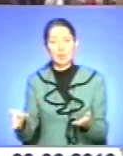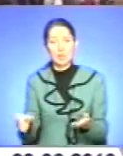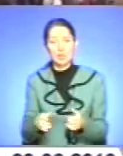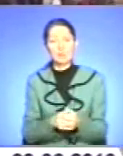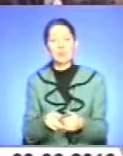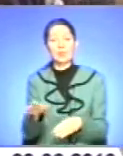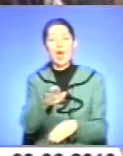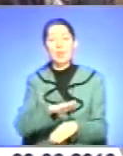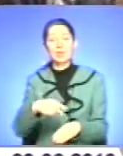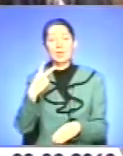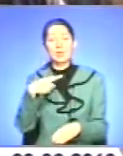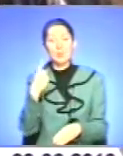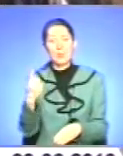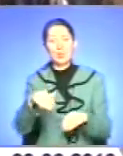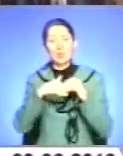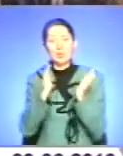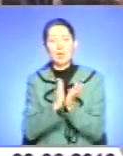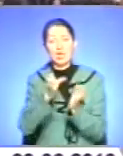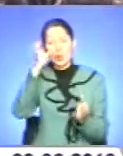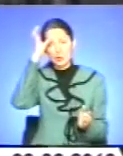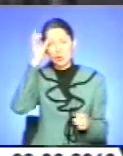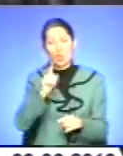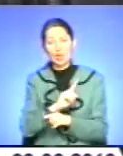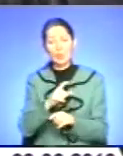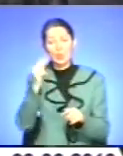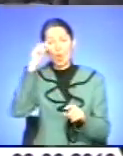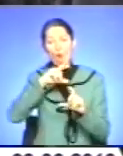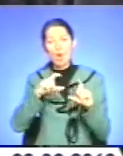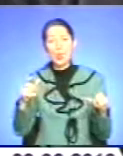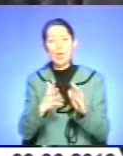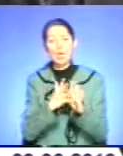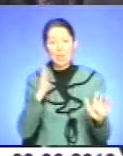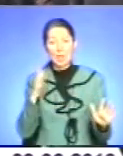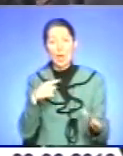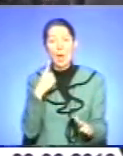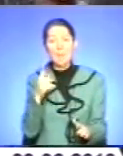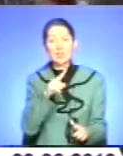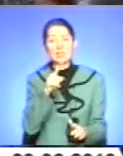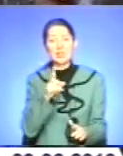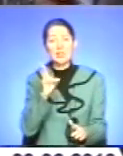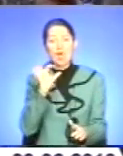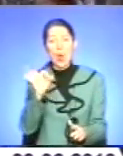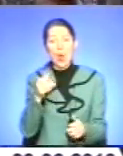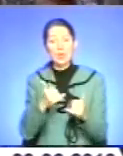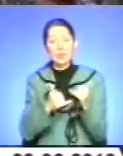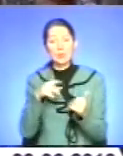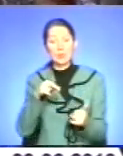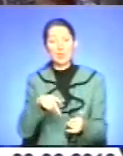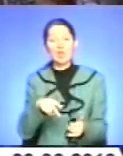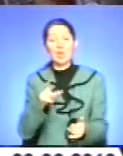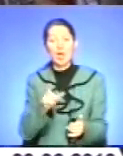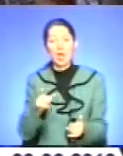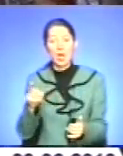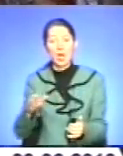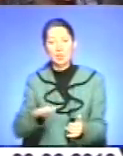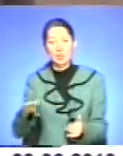На подвір'ї 21-ї загальноосвітньої тернопільської школи черга. На перше ЗНО з хімії прийшли абітурієнти з батьками.